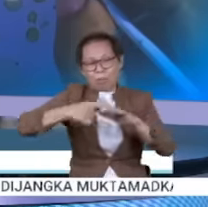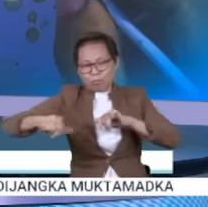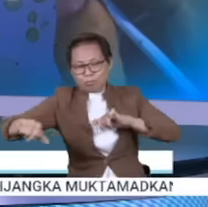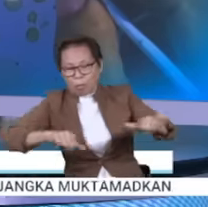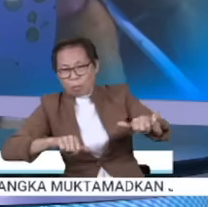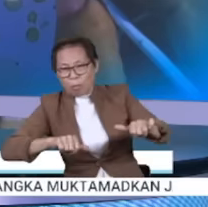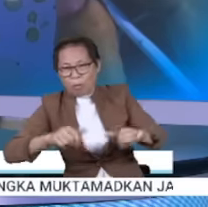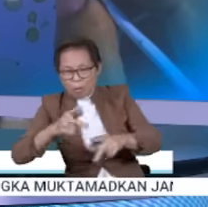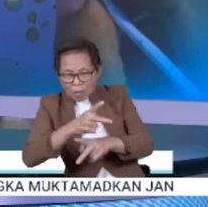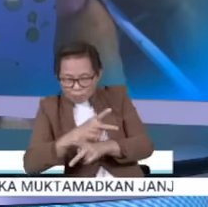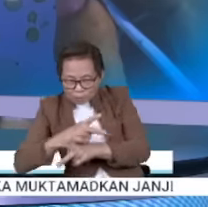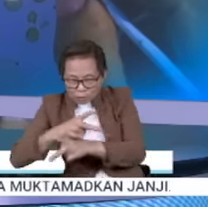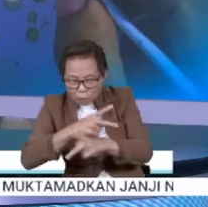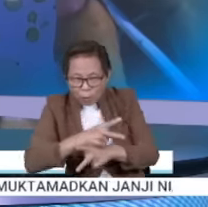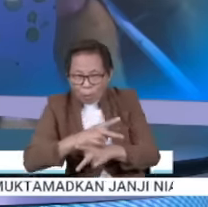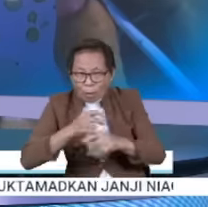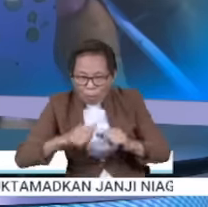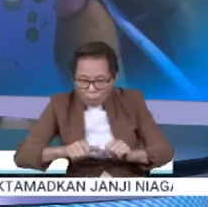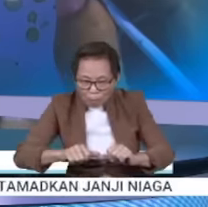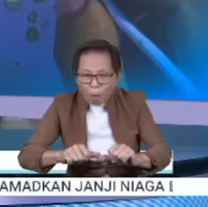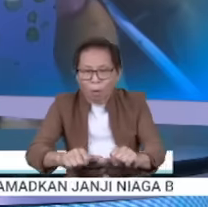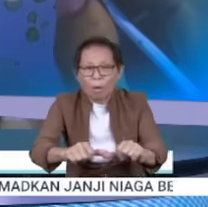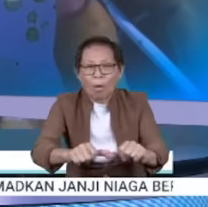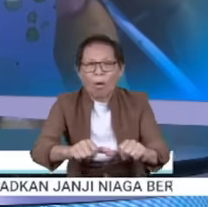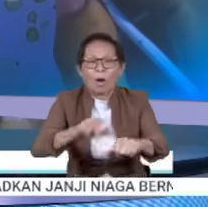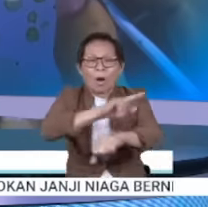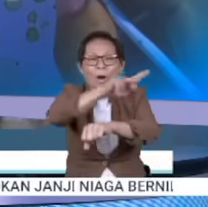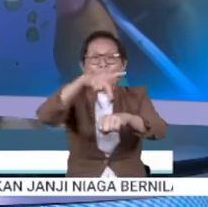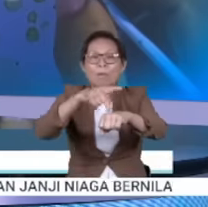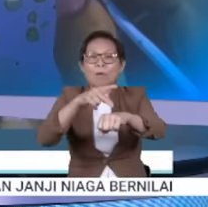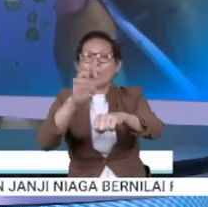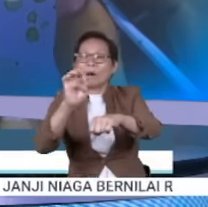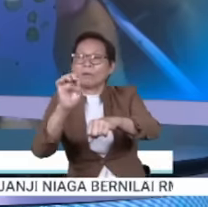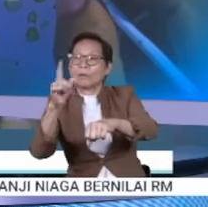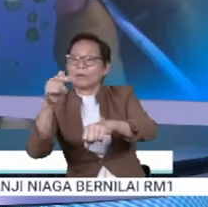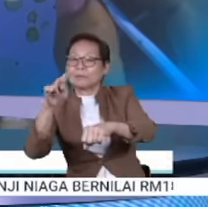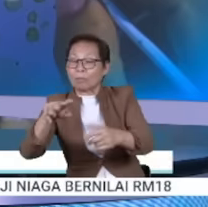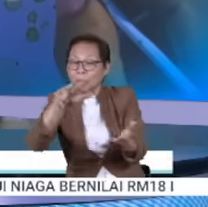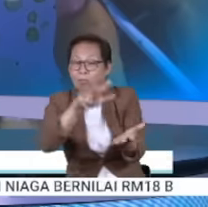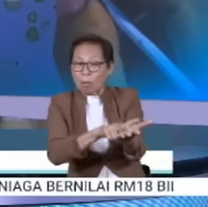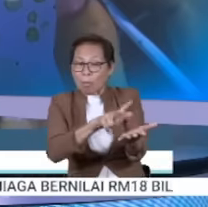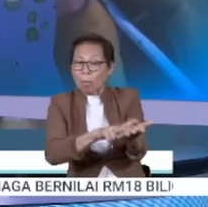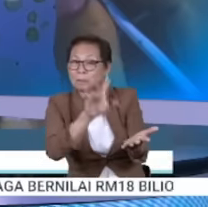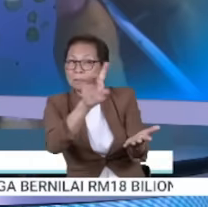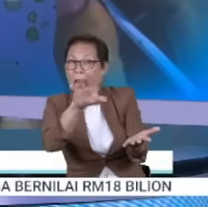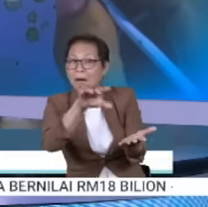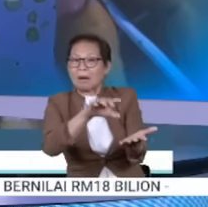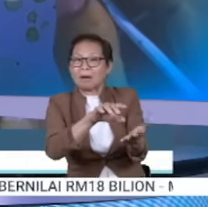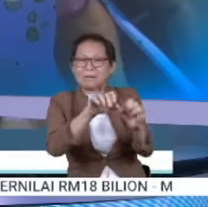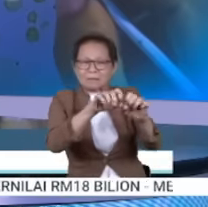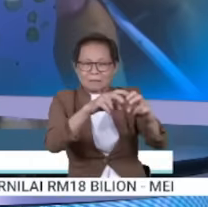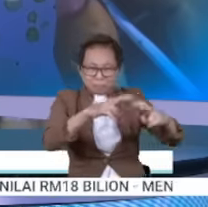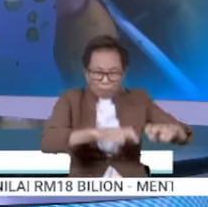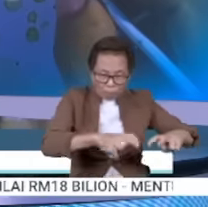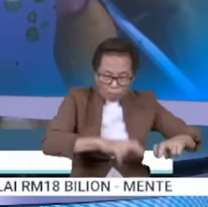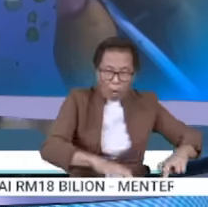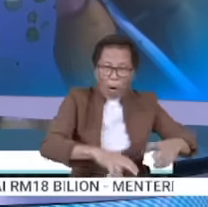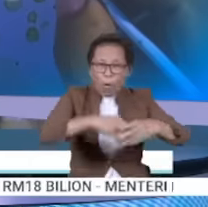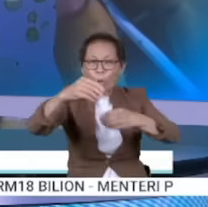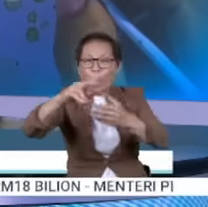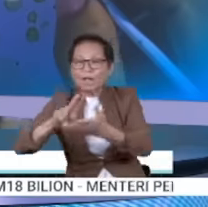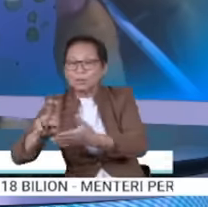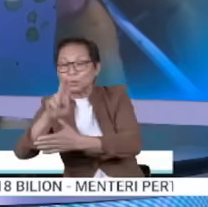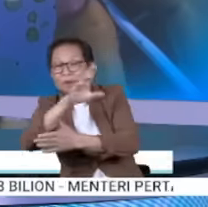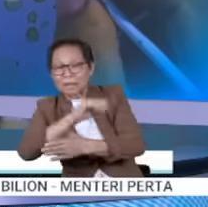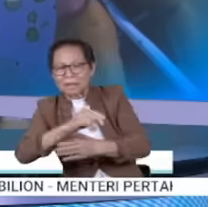activity konservasi di pantai cagar hutan Pulau Ledang sebagai salah satu station penyelidikan luar University